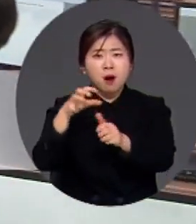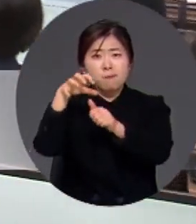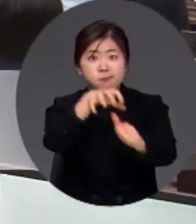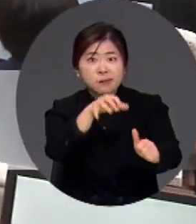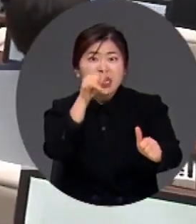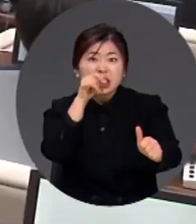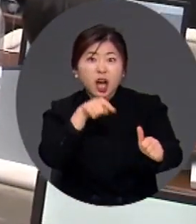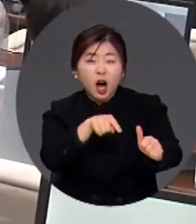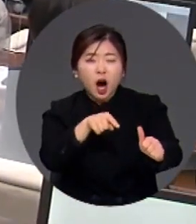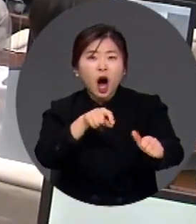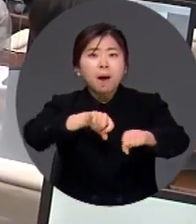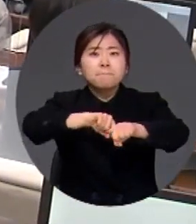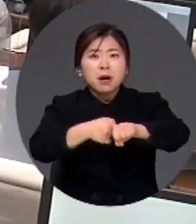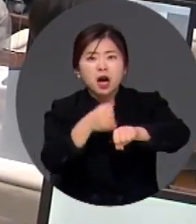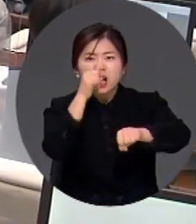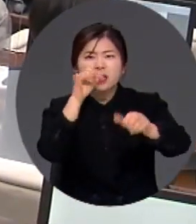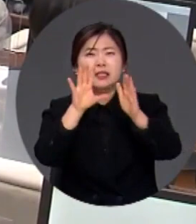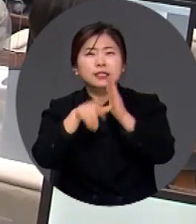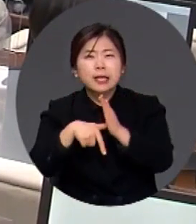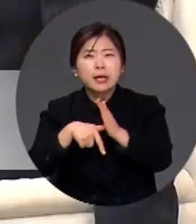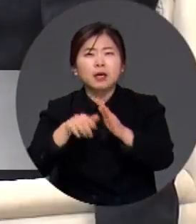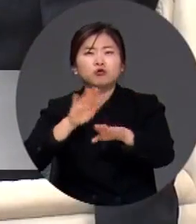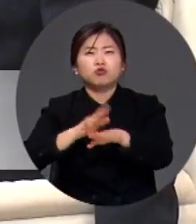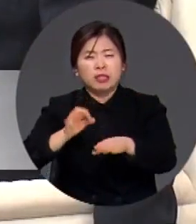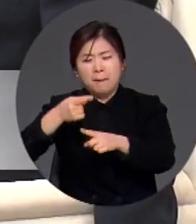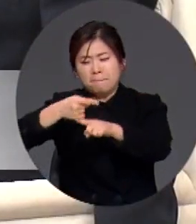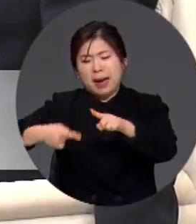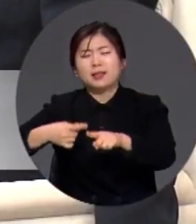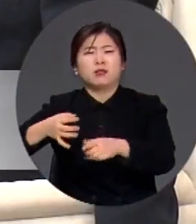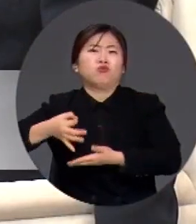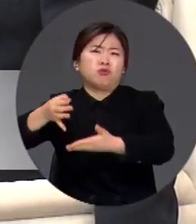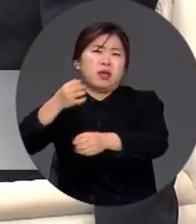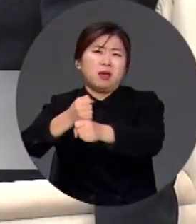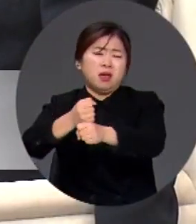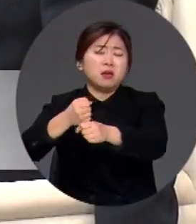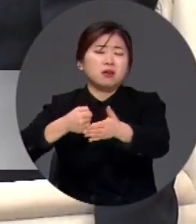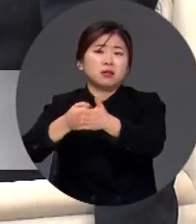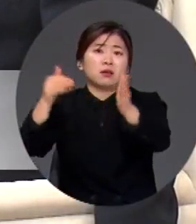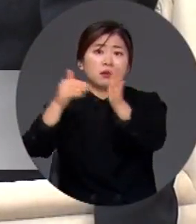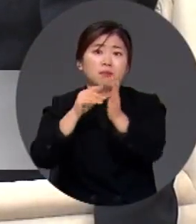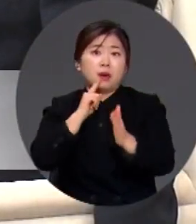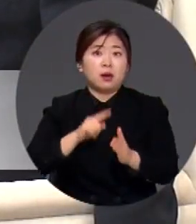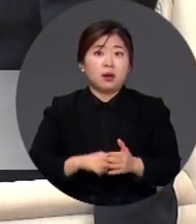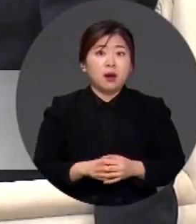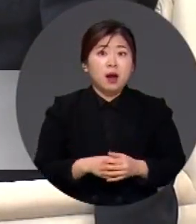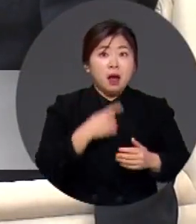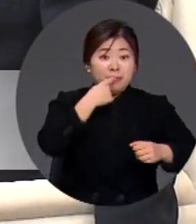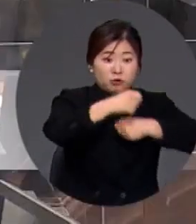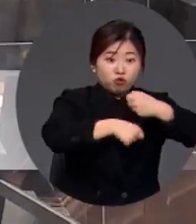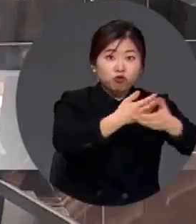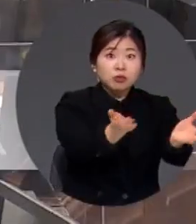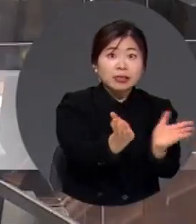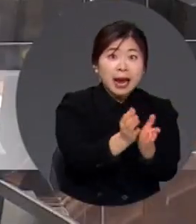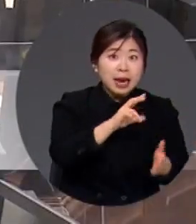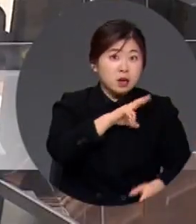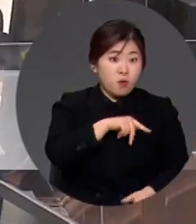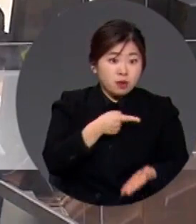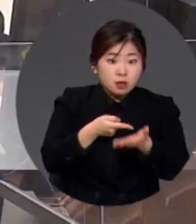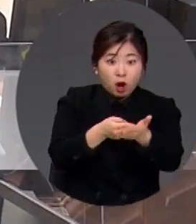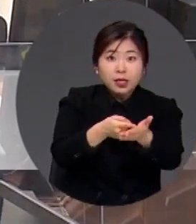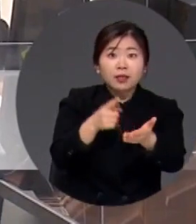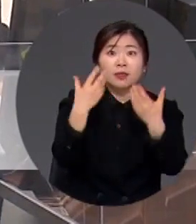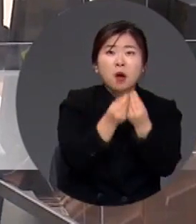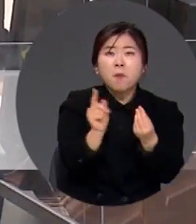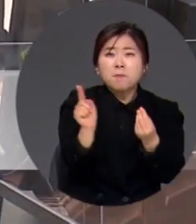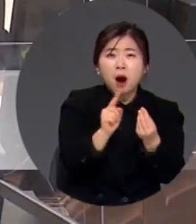월정수당의 절반만 지급합니다 창원시의회는 더불어민주당 서명일 의원이 발휘한 출석정제시